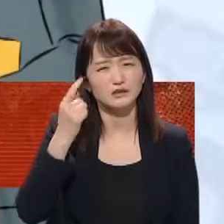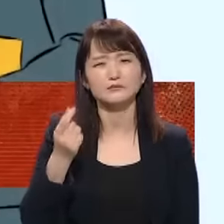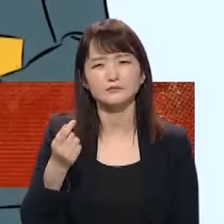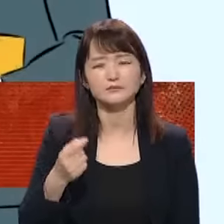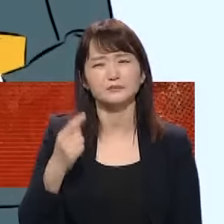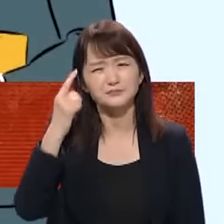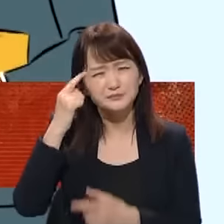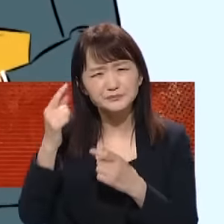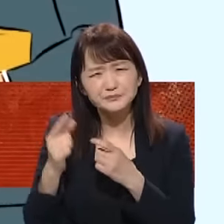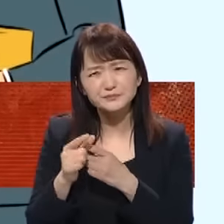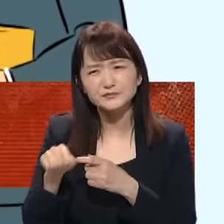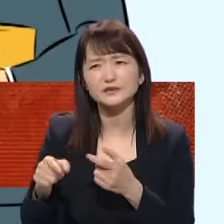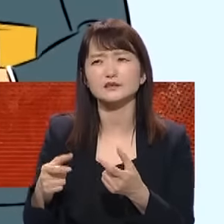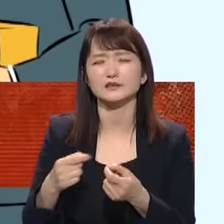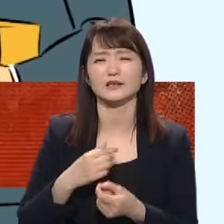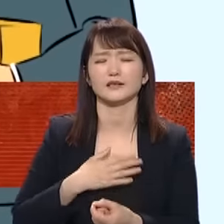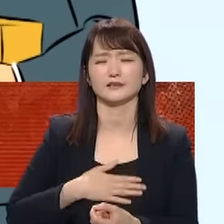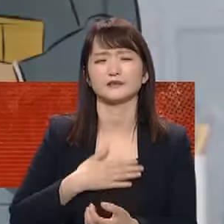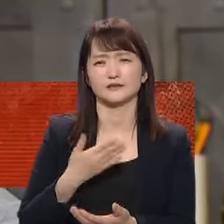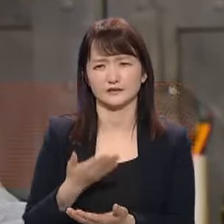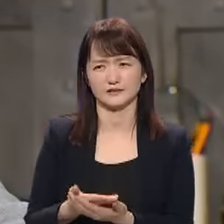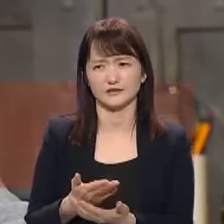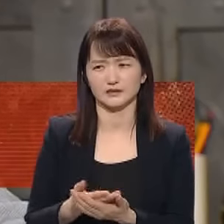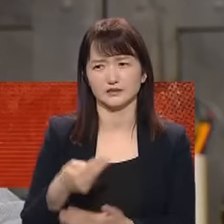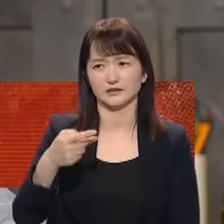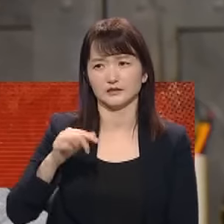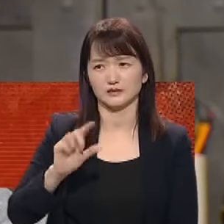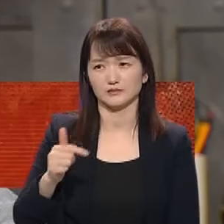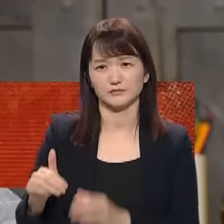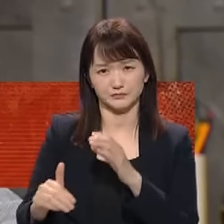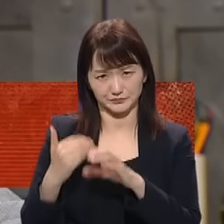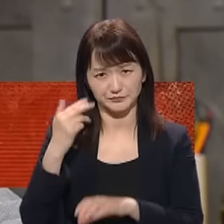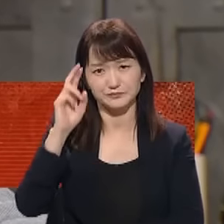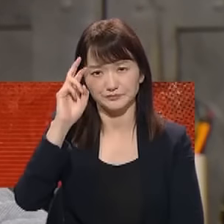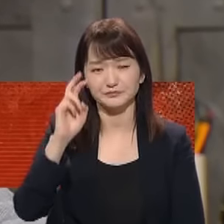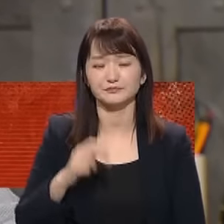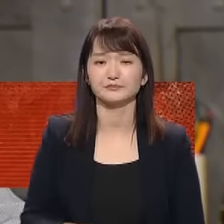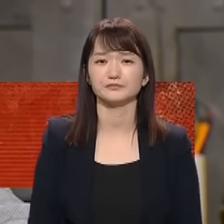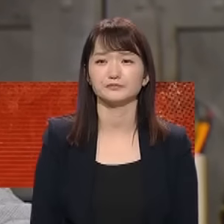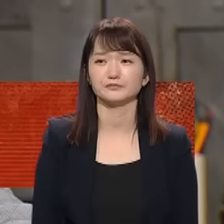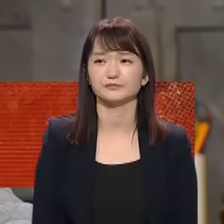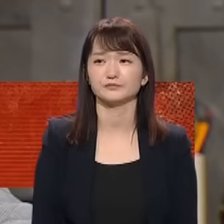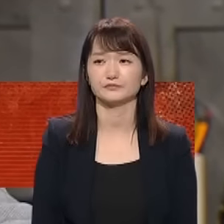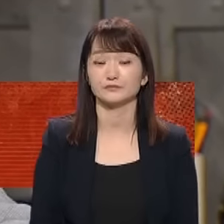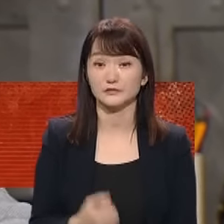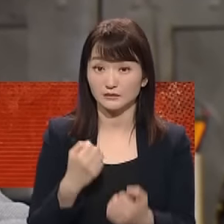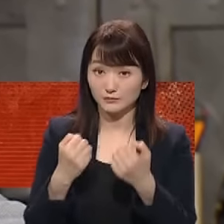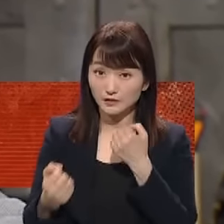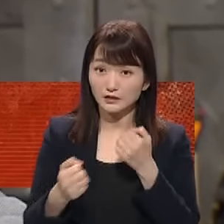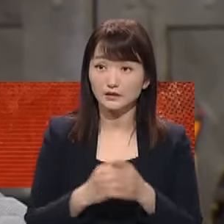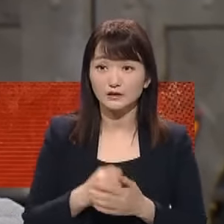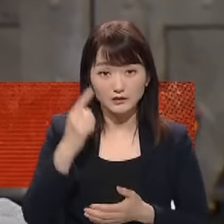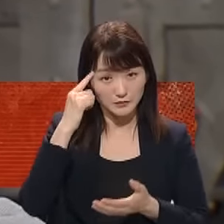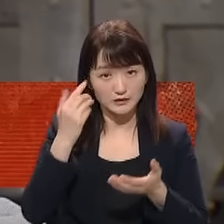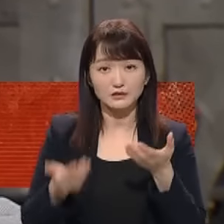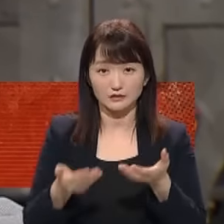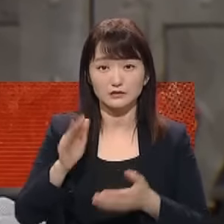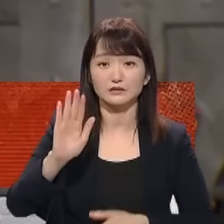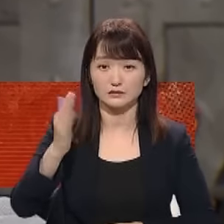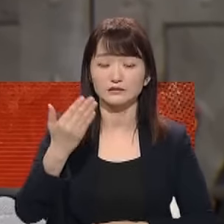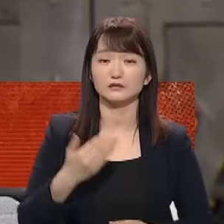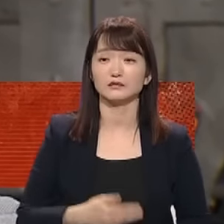했기 때문에 이렇게 좀 알려달라고 저희 사건 반장에 보낸 게 아닌가 생각이 드는데 그럼에도 불구하고 이제 판단을 하셔야